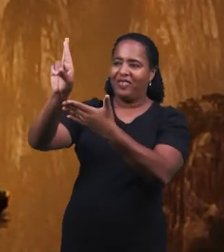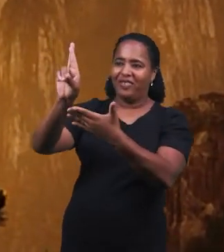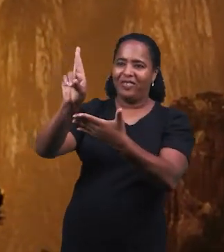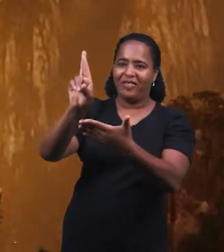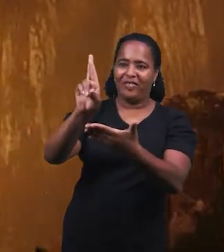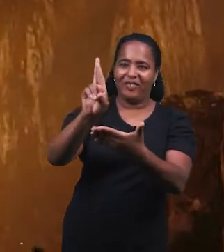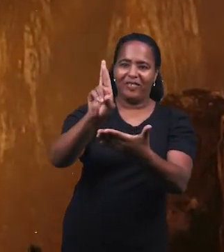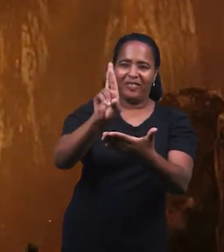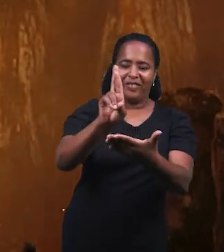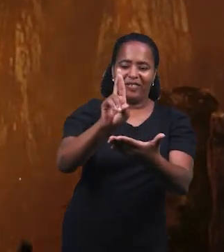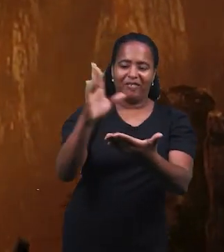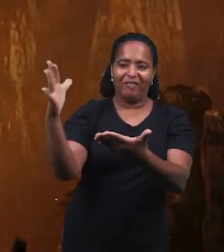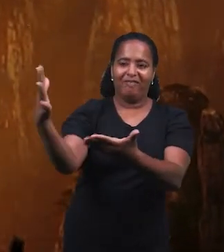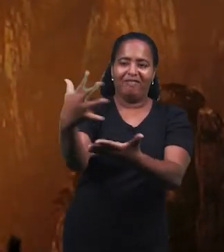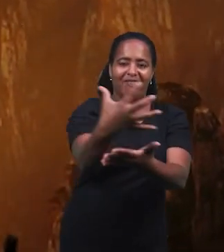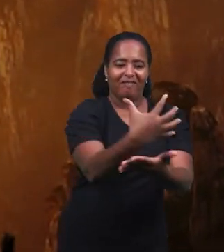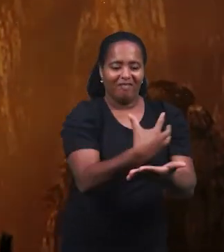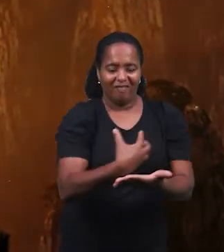Jesus